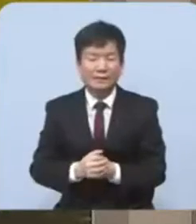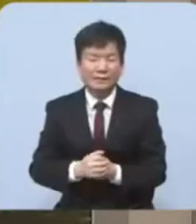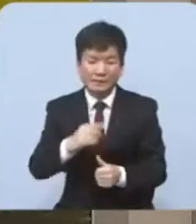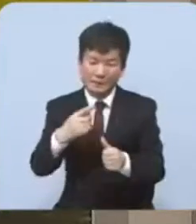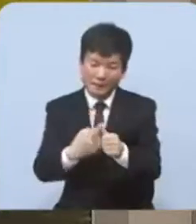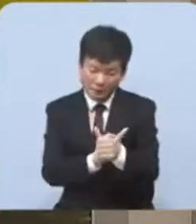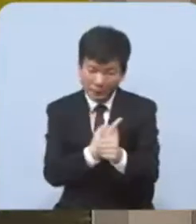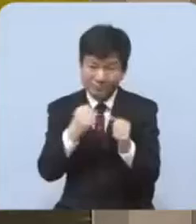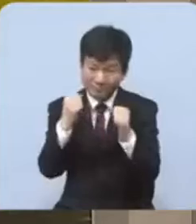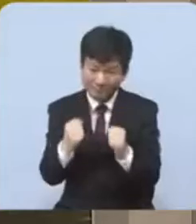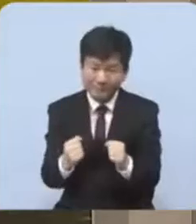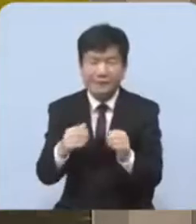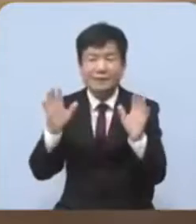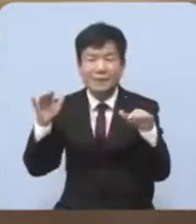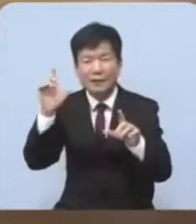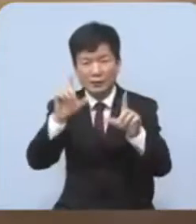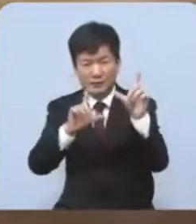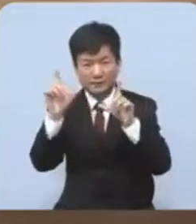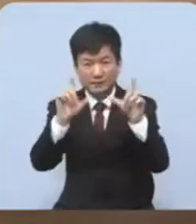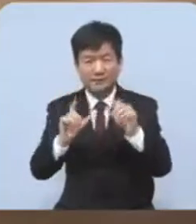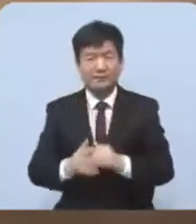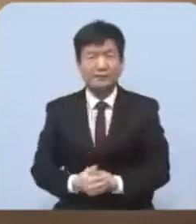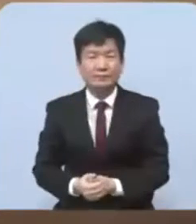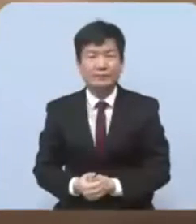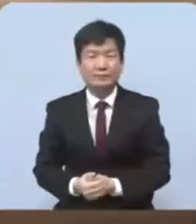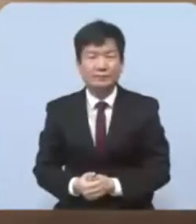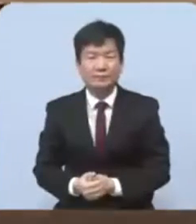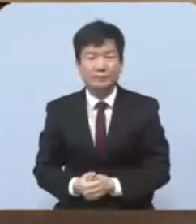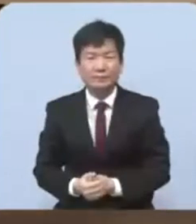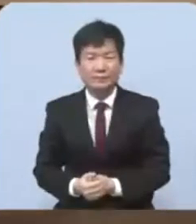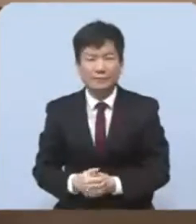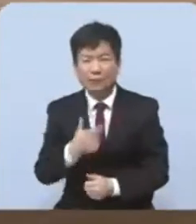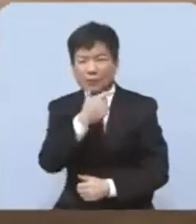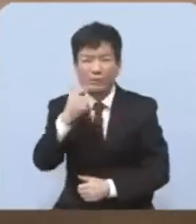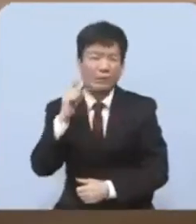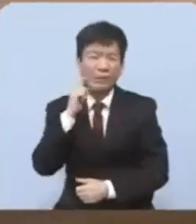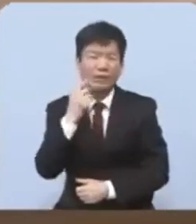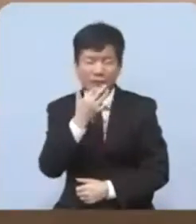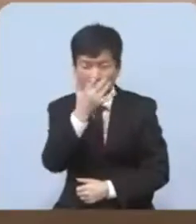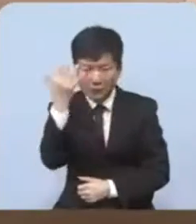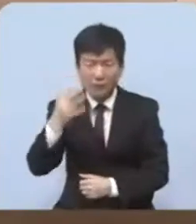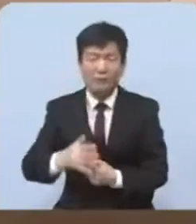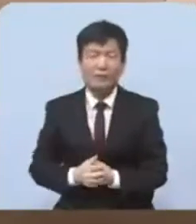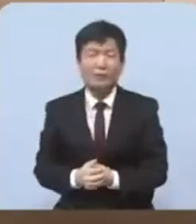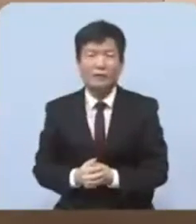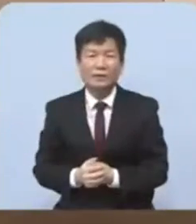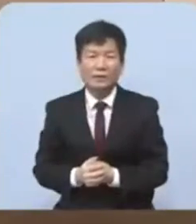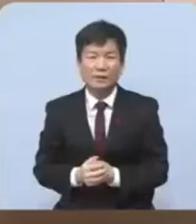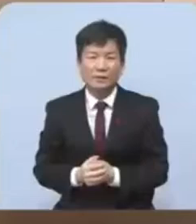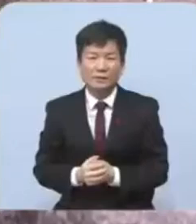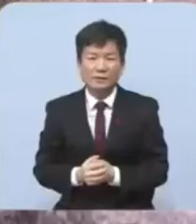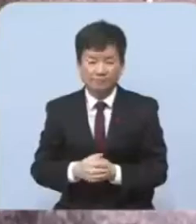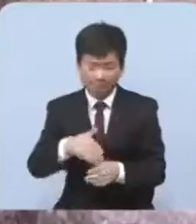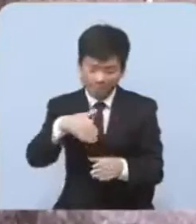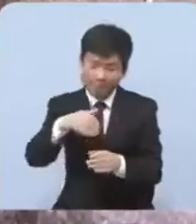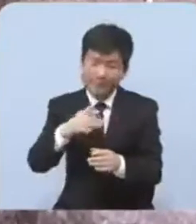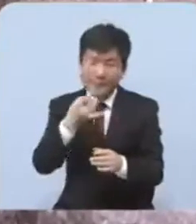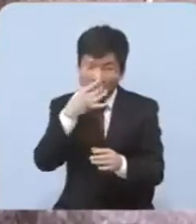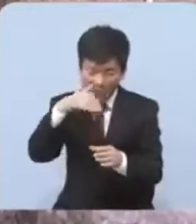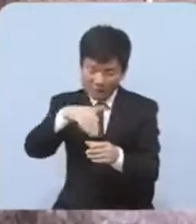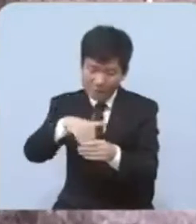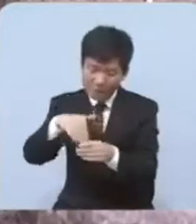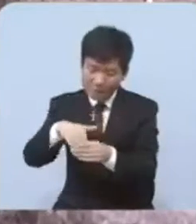적응해 살고 있는 황 3의 모습입니다 으 너무 아름답죠 또 이제 뭐 실무 논 때에 예들이